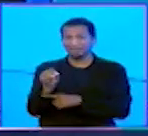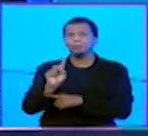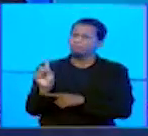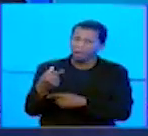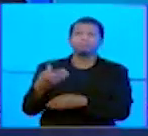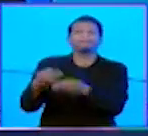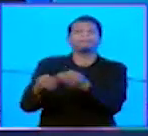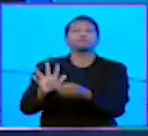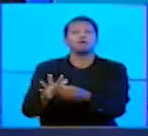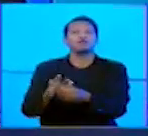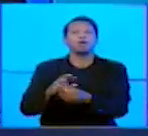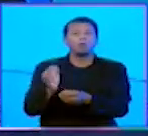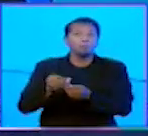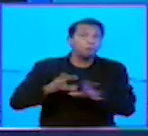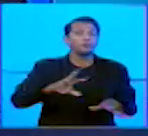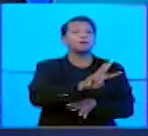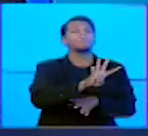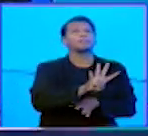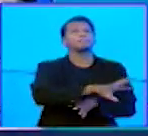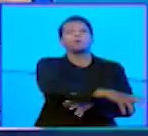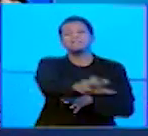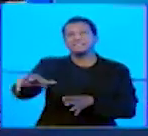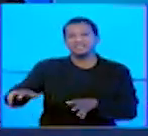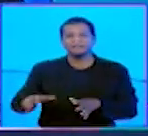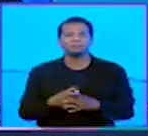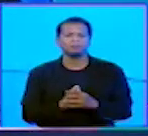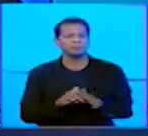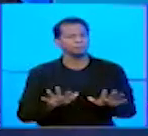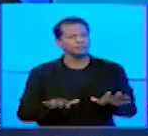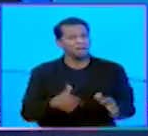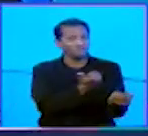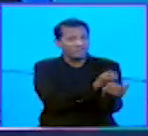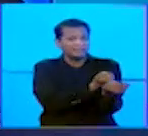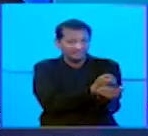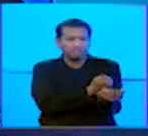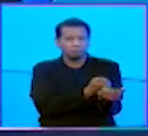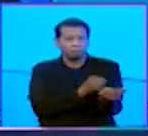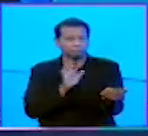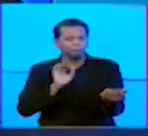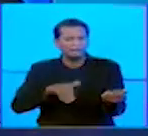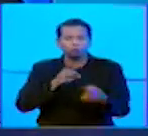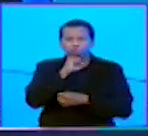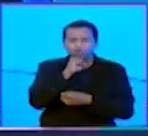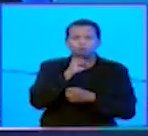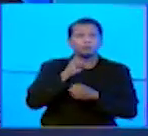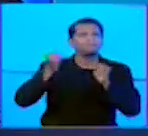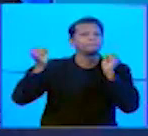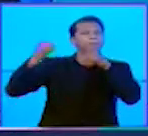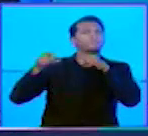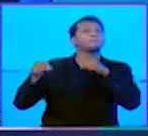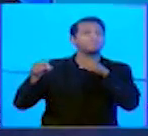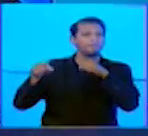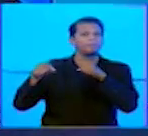Puskesmas di 34 provinsi sementara untuk penggunaan vaksin masih menunggu persetujuan penggunaan darurat jadi keluarkan